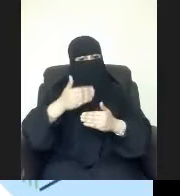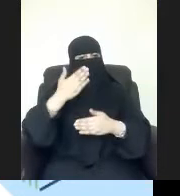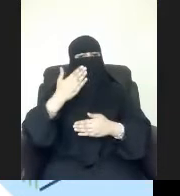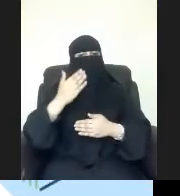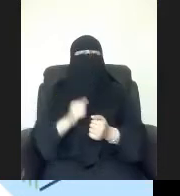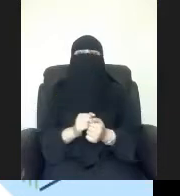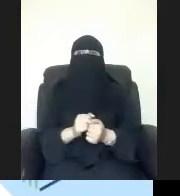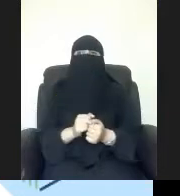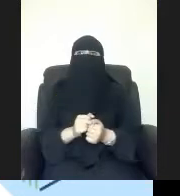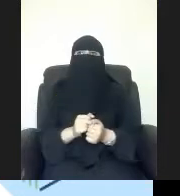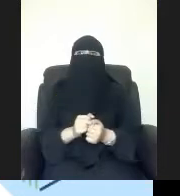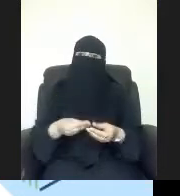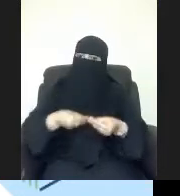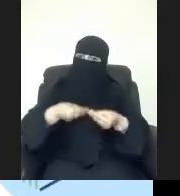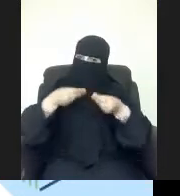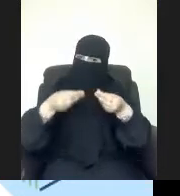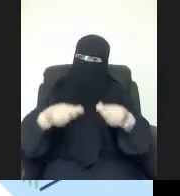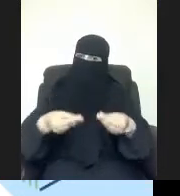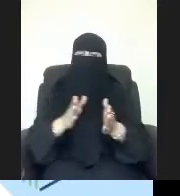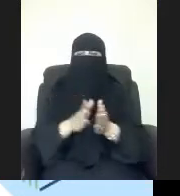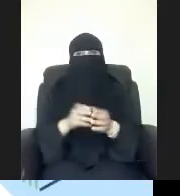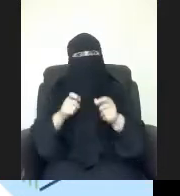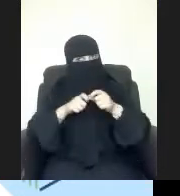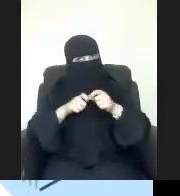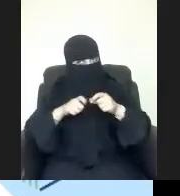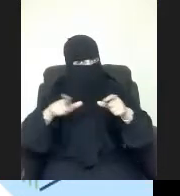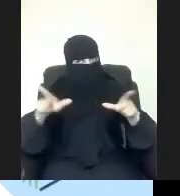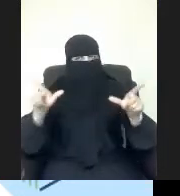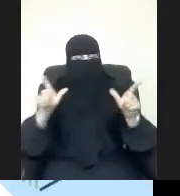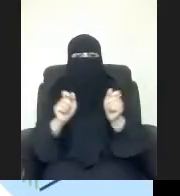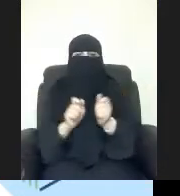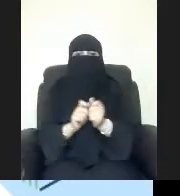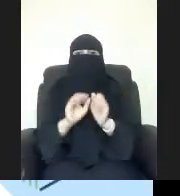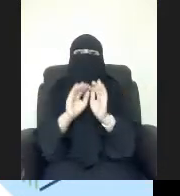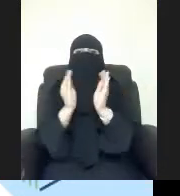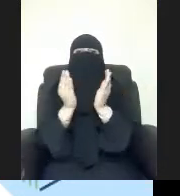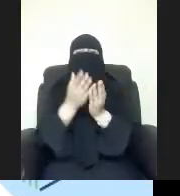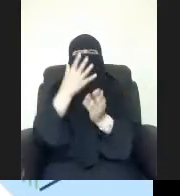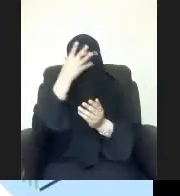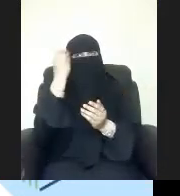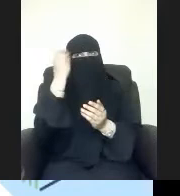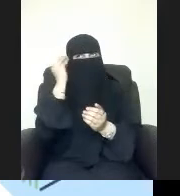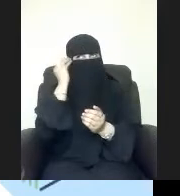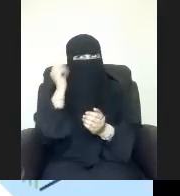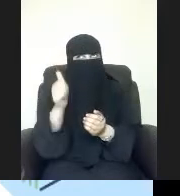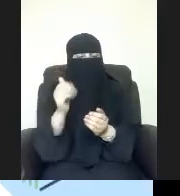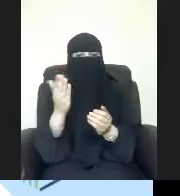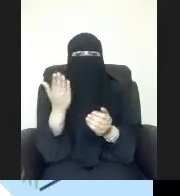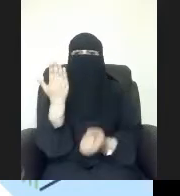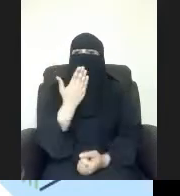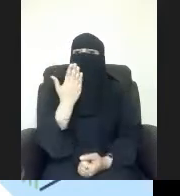توفير نظام لبث وتسجيل الدروس في القاعات، حفظ الدرس، تبني نموذج الفصل المقلوب كأحد النماذج